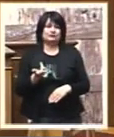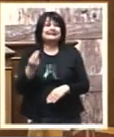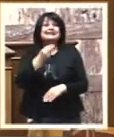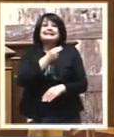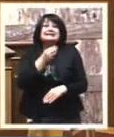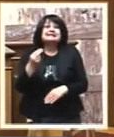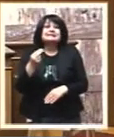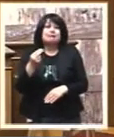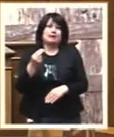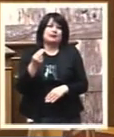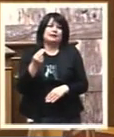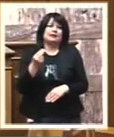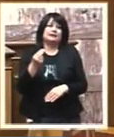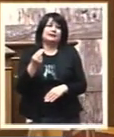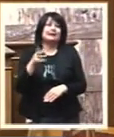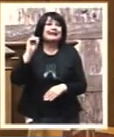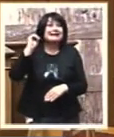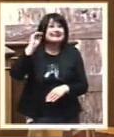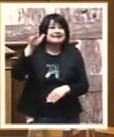οι άγριες διαθέσεις των διεθνών αγορών.